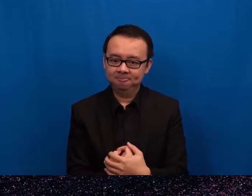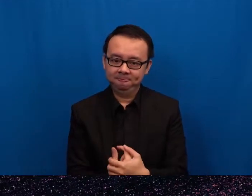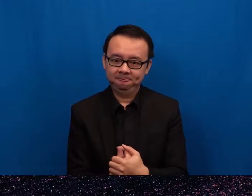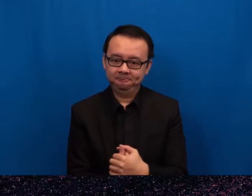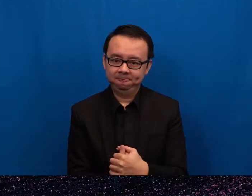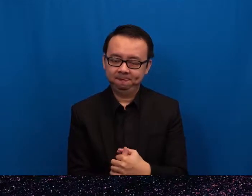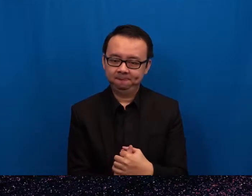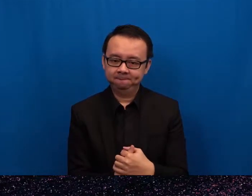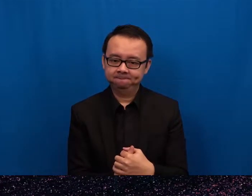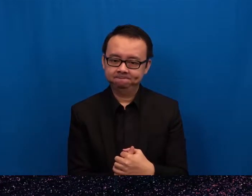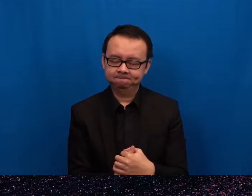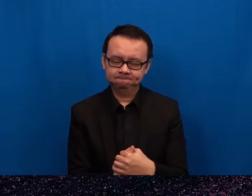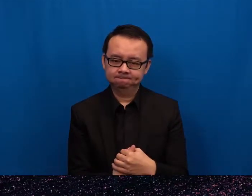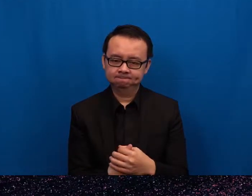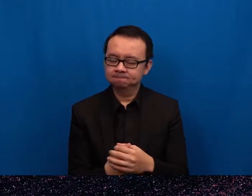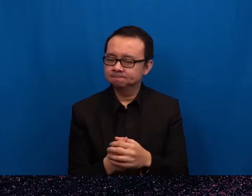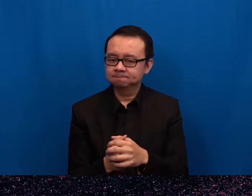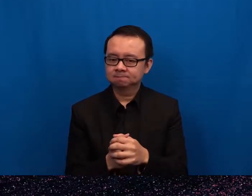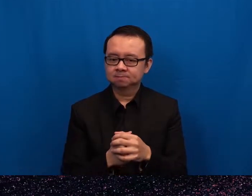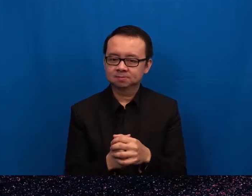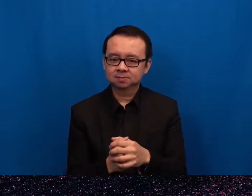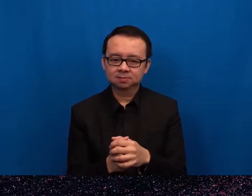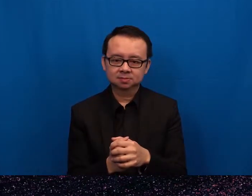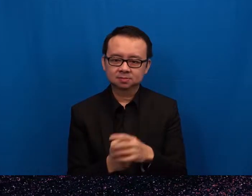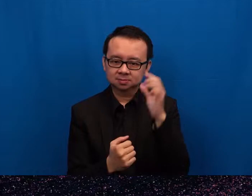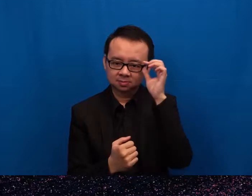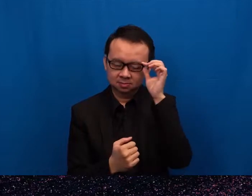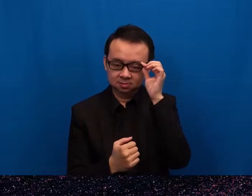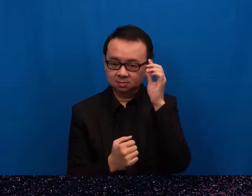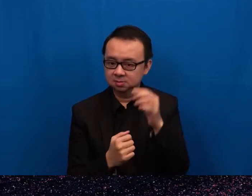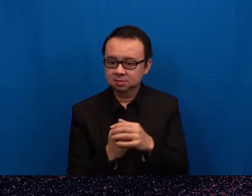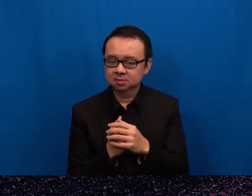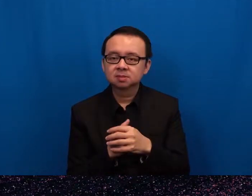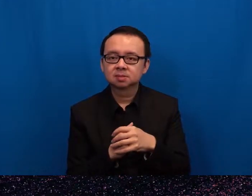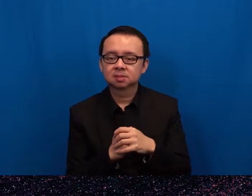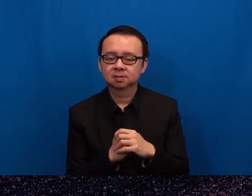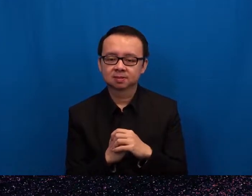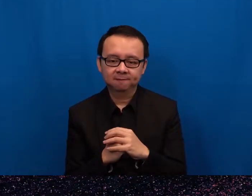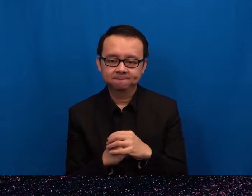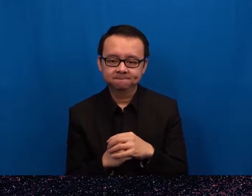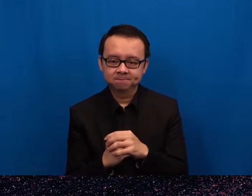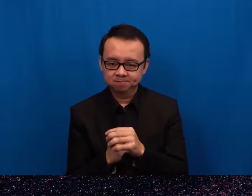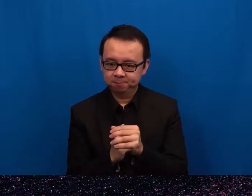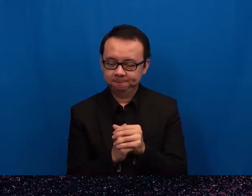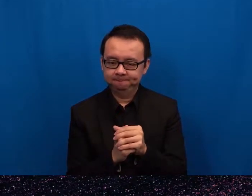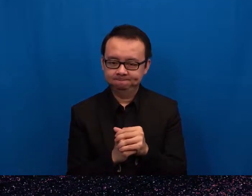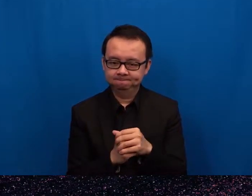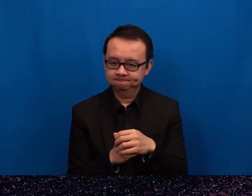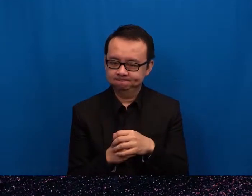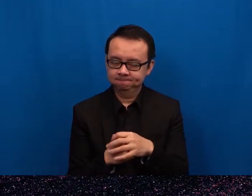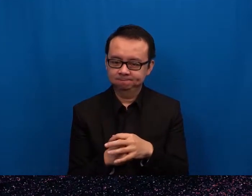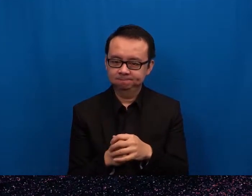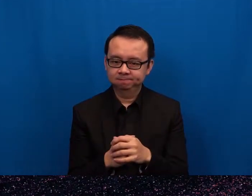kita itu gampang tiru-tiruin logat Arab, no problem. Israel, Ibrani juga bisa.